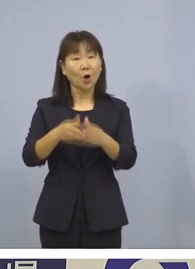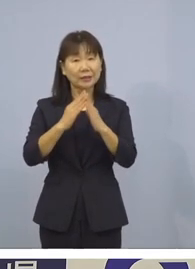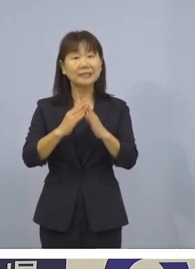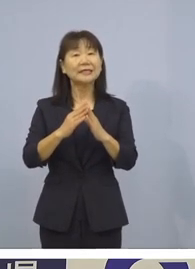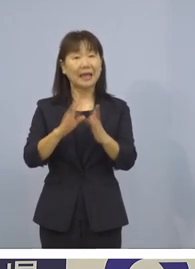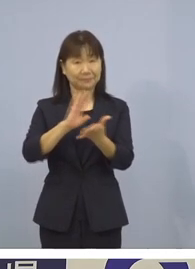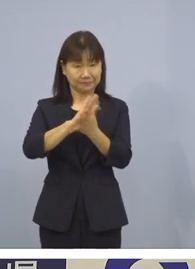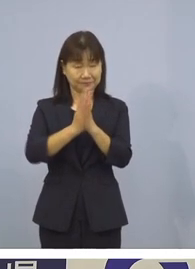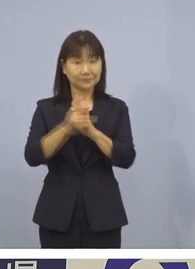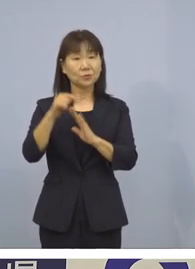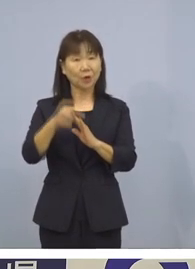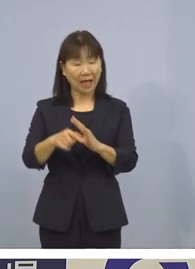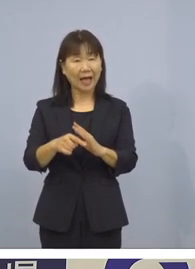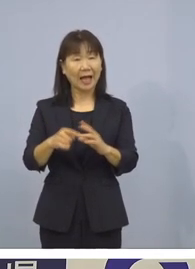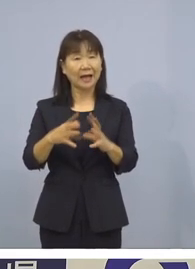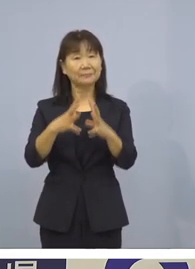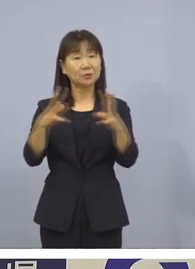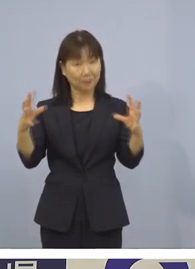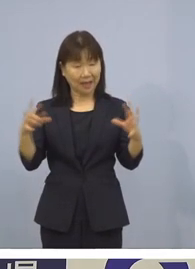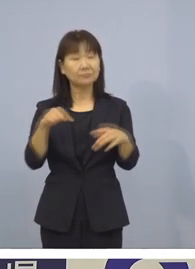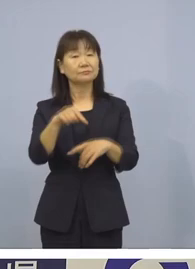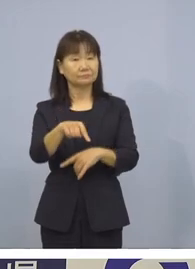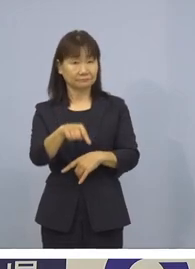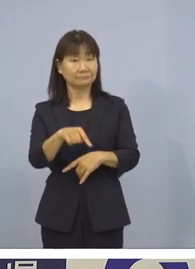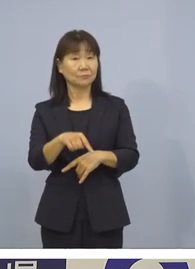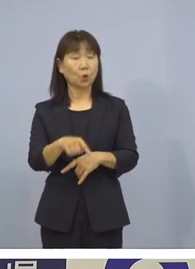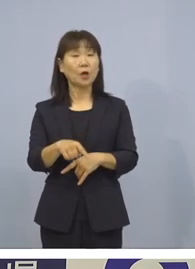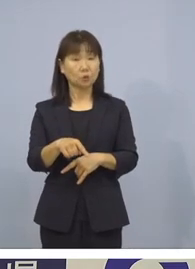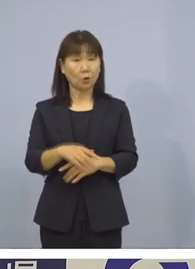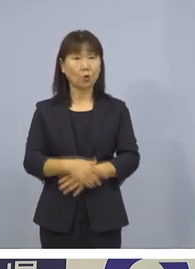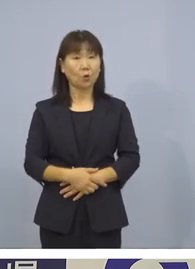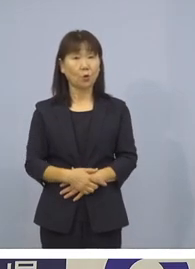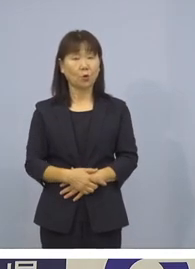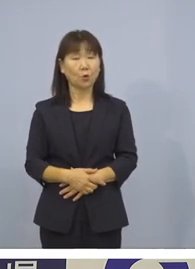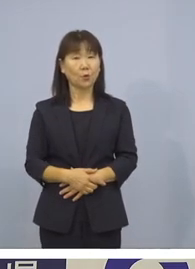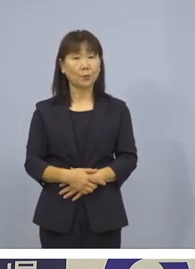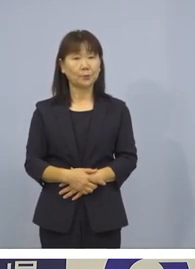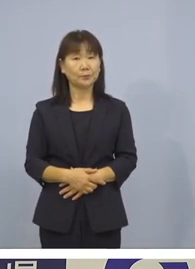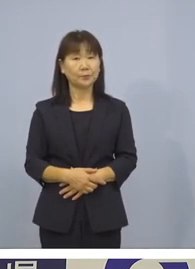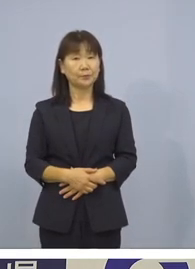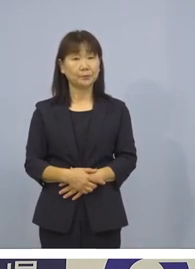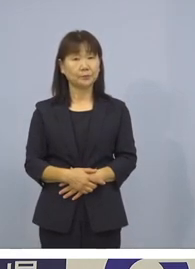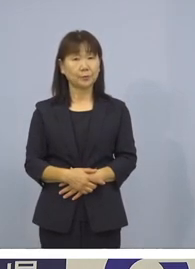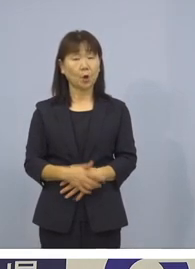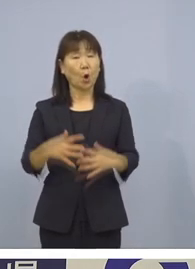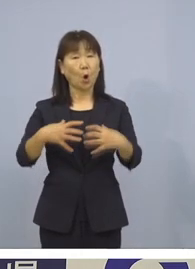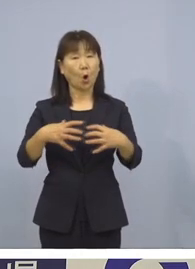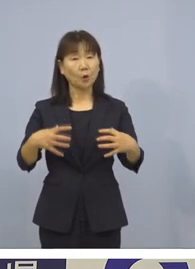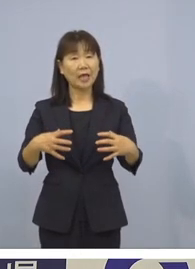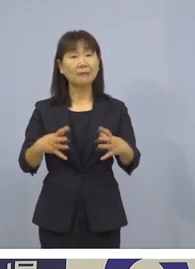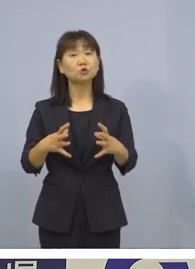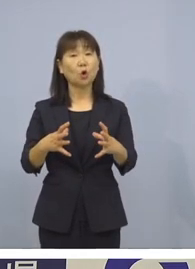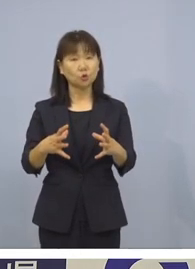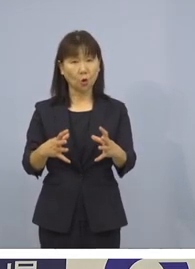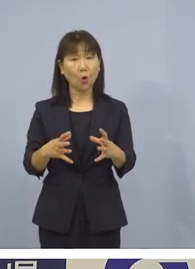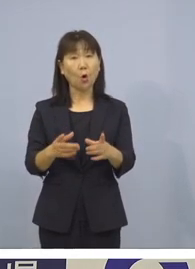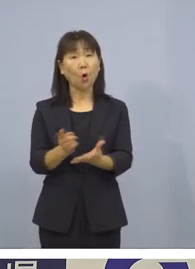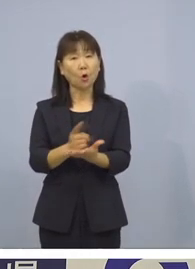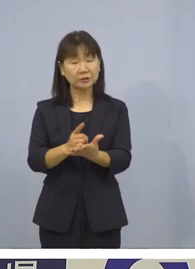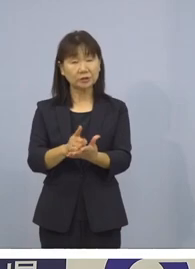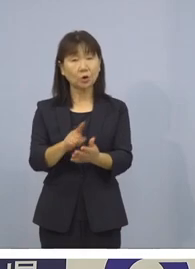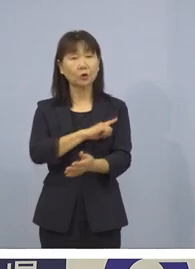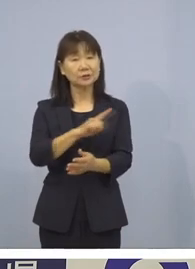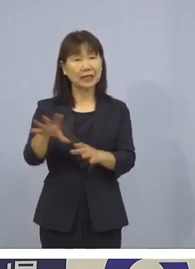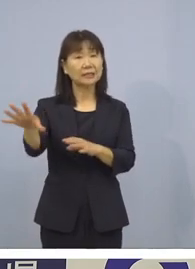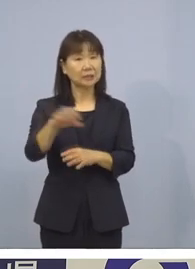こういったことでありまして、あのそれのその骨太の方針に向けての先取り